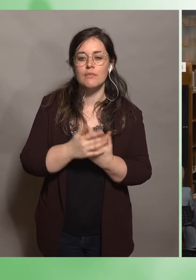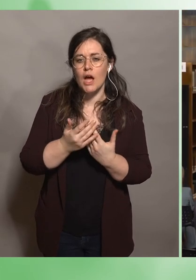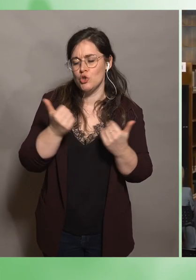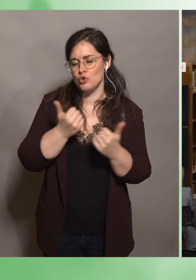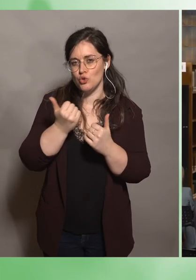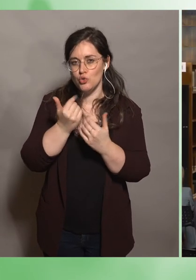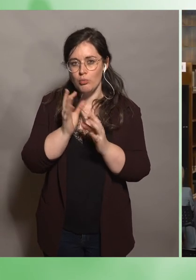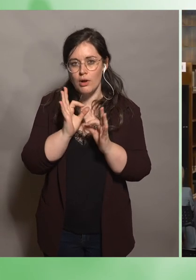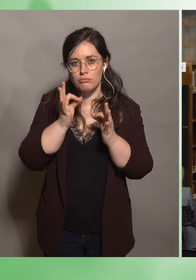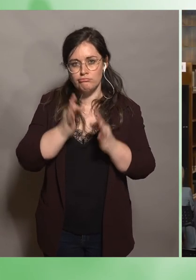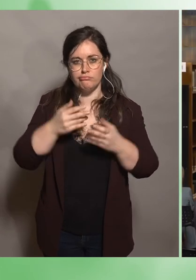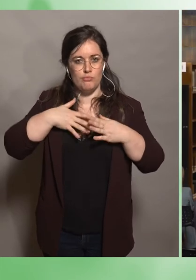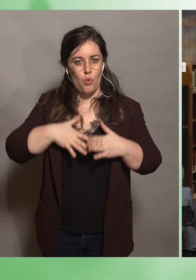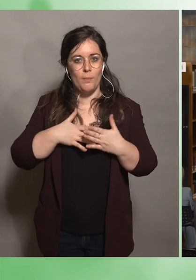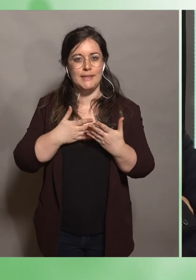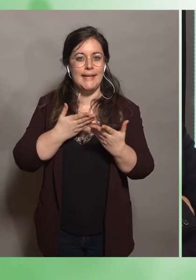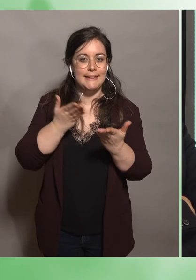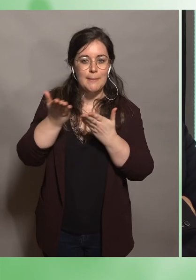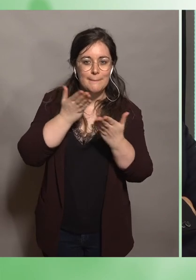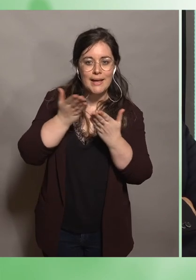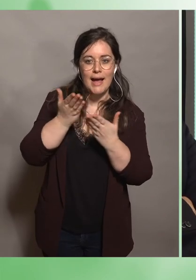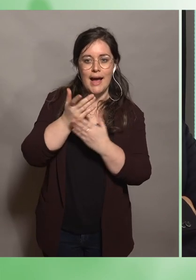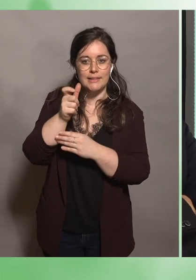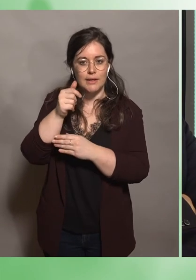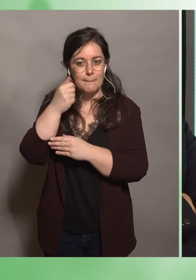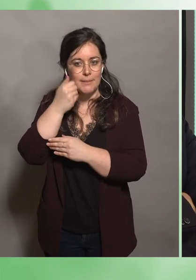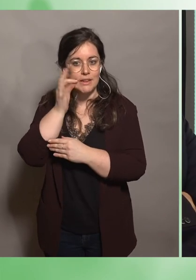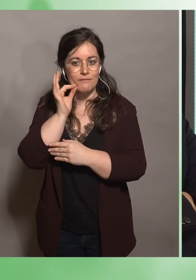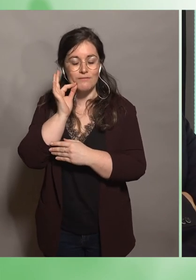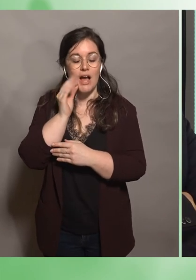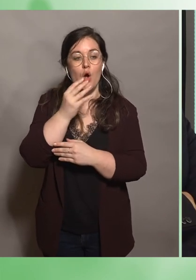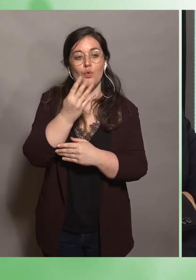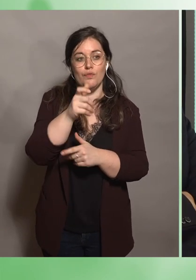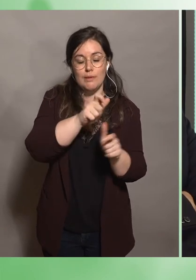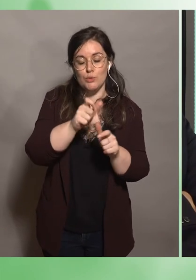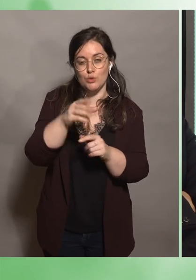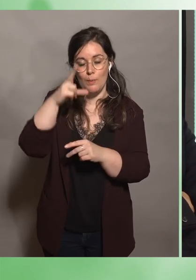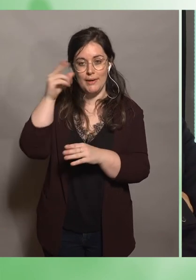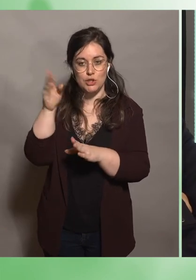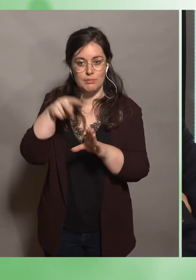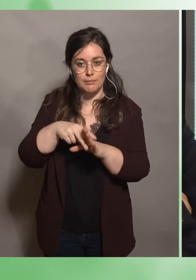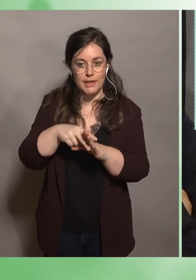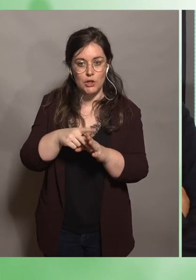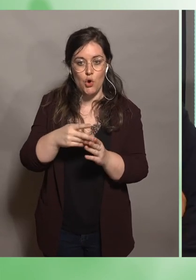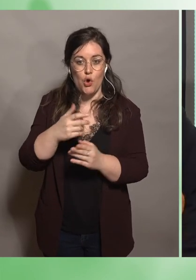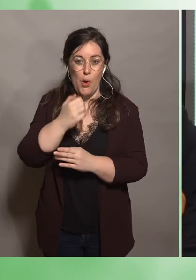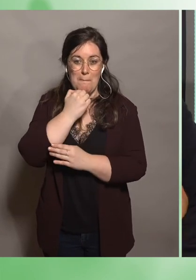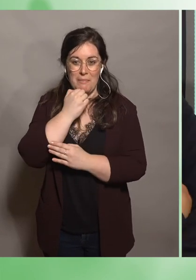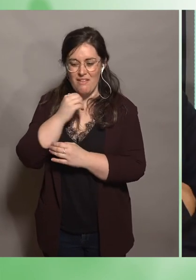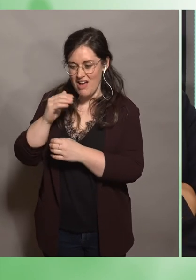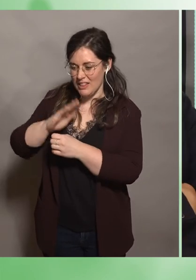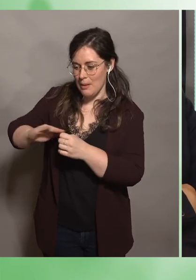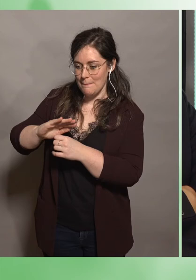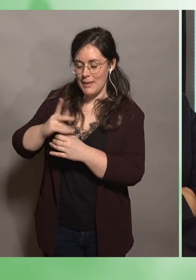kompetente Mitarbeiterinnen im Beraterinnenbereich für Menschen mit Behinderung. In meinem privaten Umfeld ist ein Herr an mich herangetreten und hat